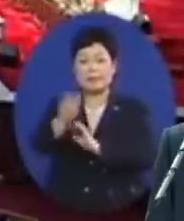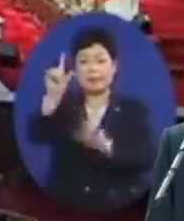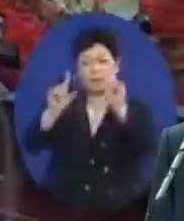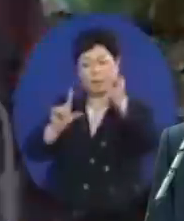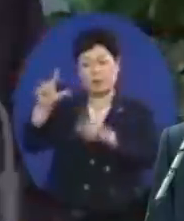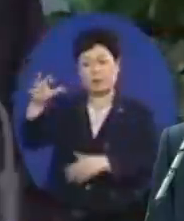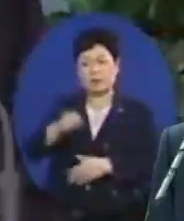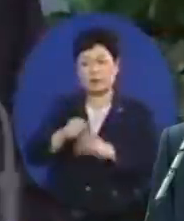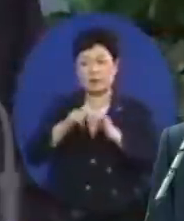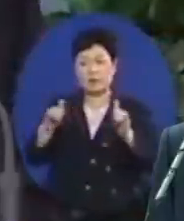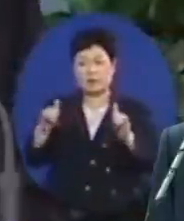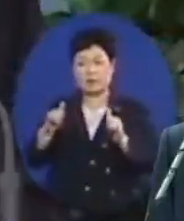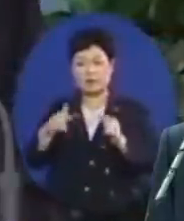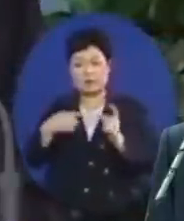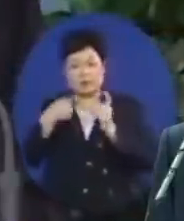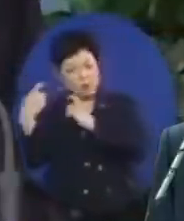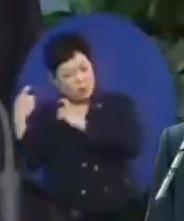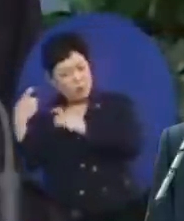와서 사람들을 꿉니다.